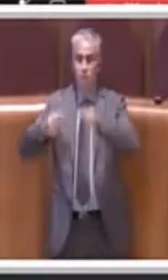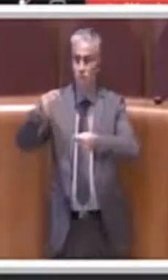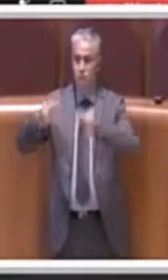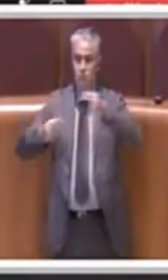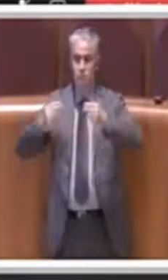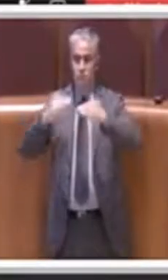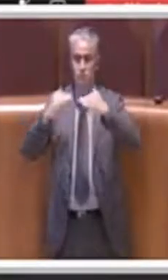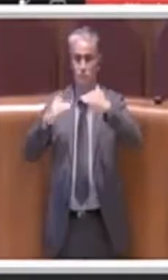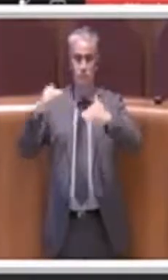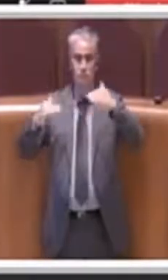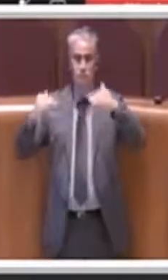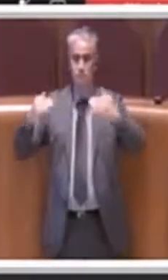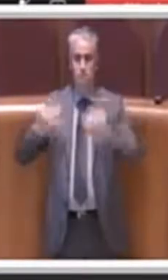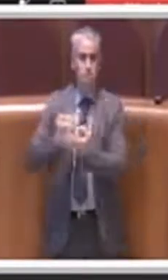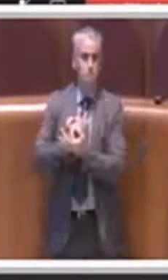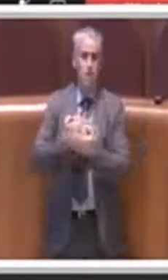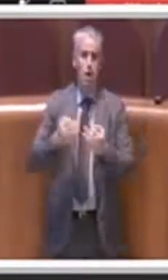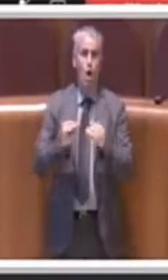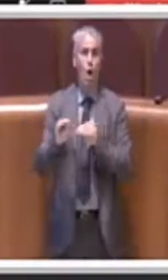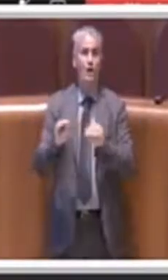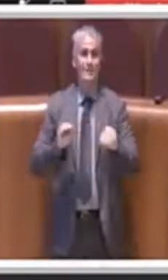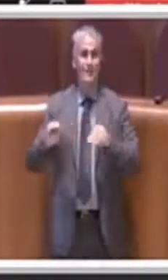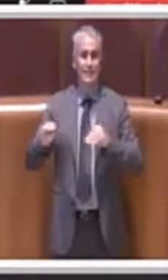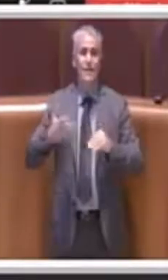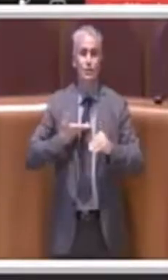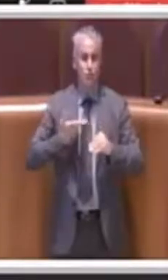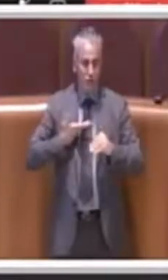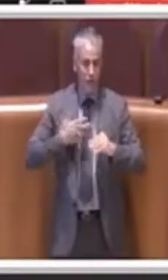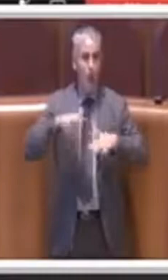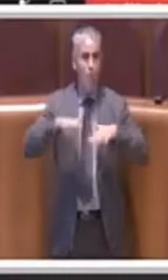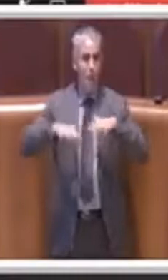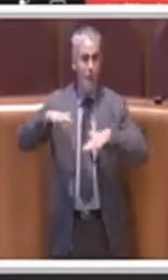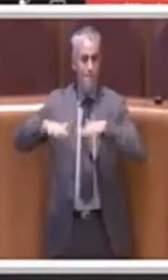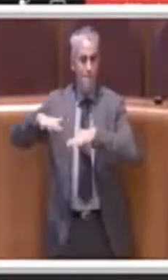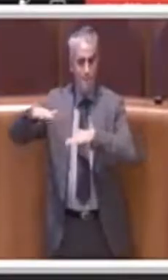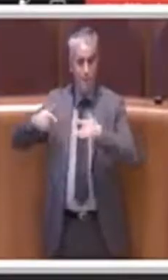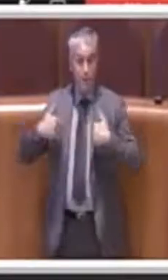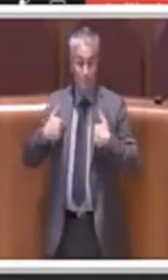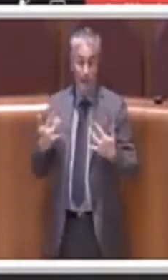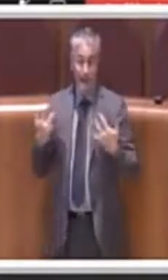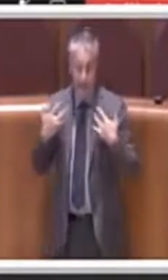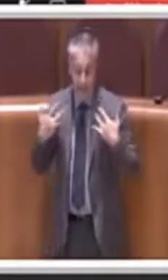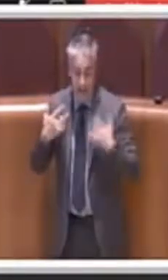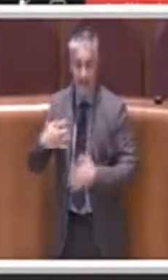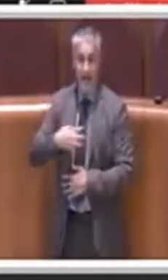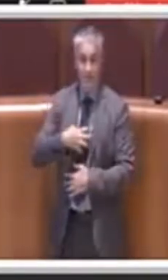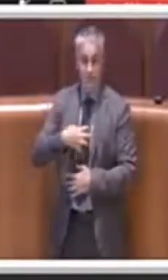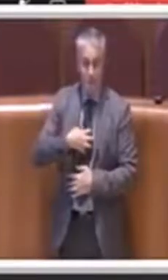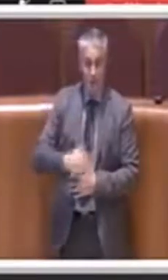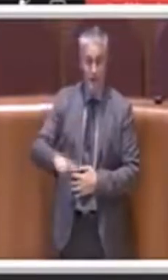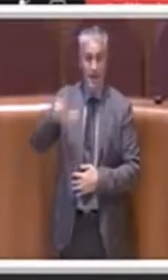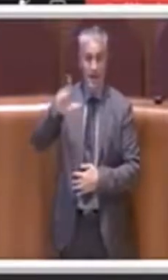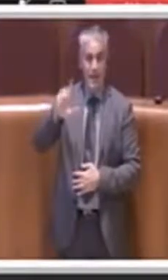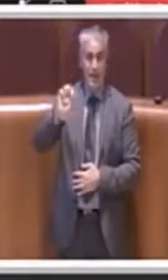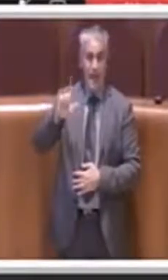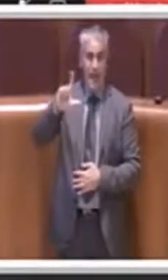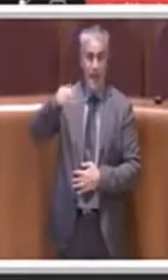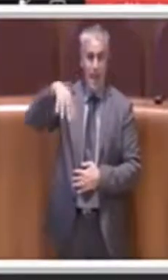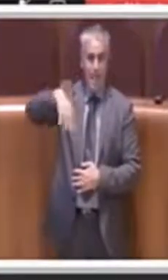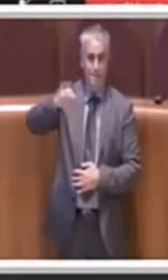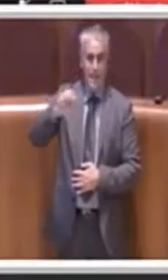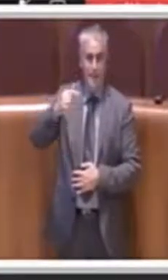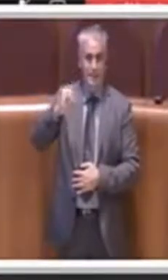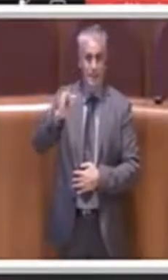ordine, garantendo degli equilibri, e su questo voglio ringraziare anche l'assessore Lemmetti che comunque con il